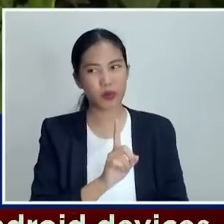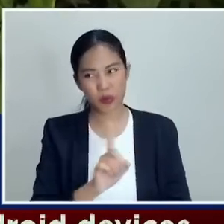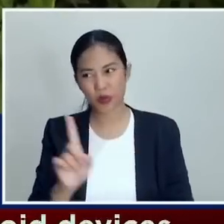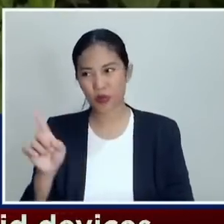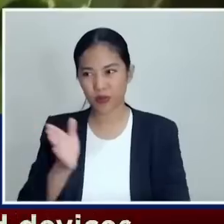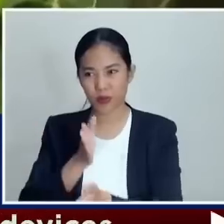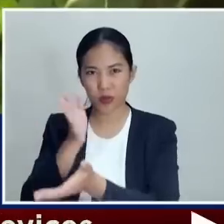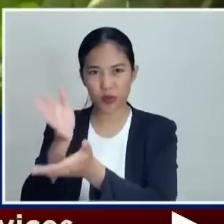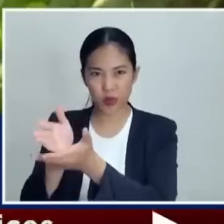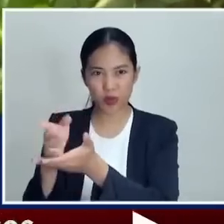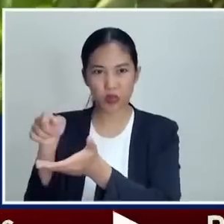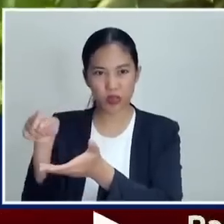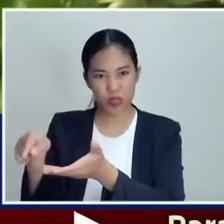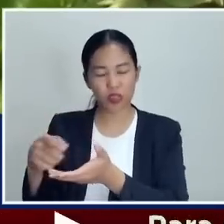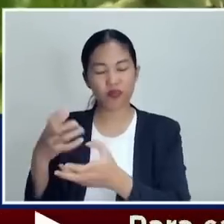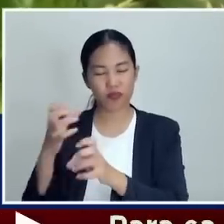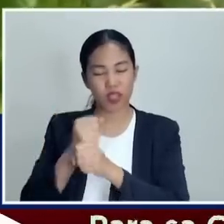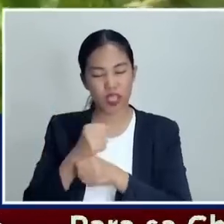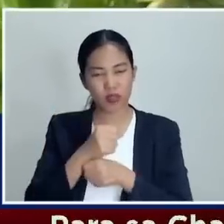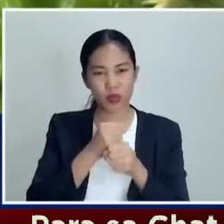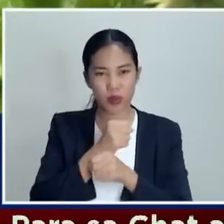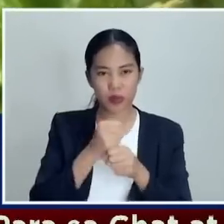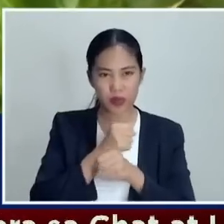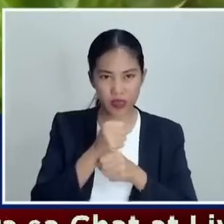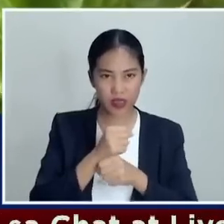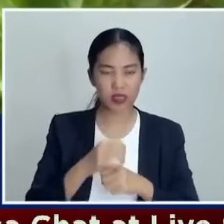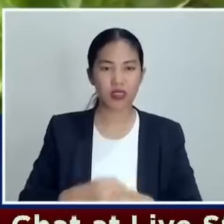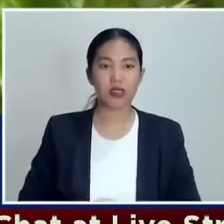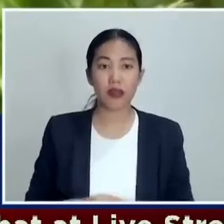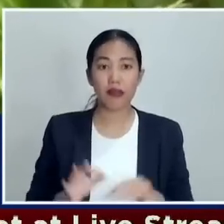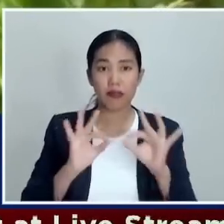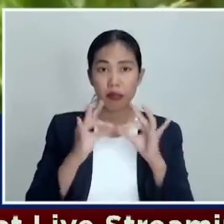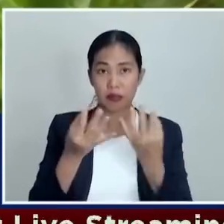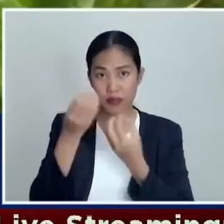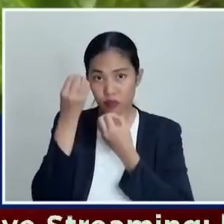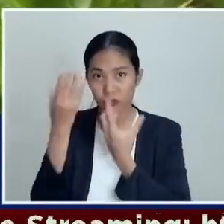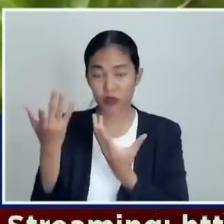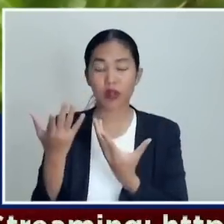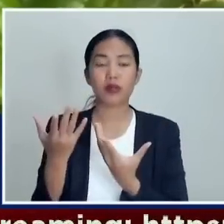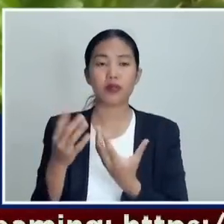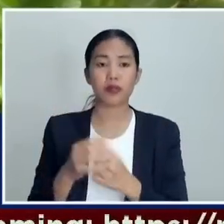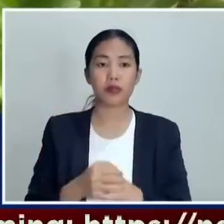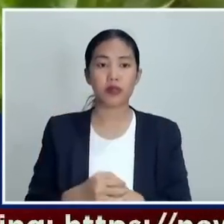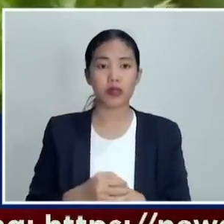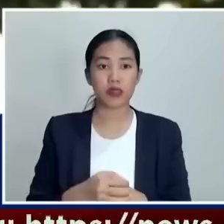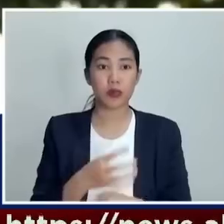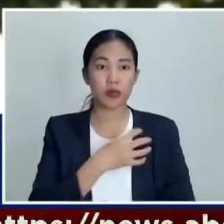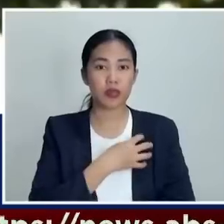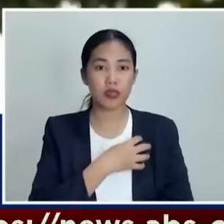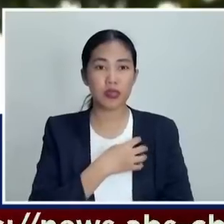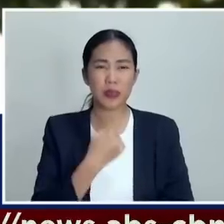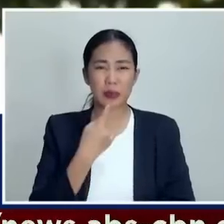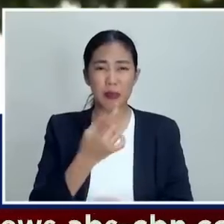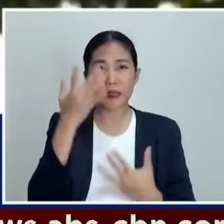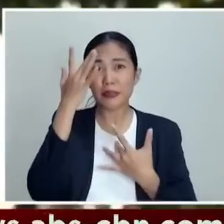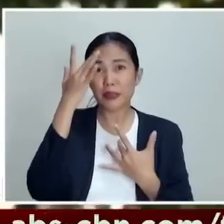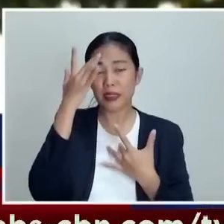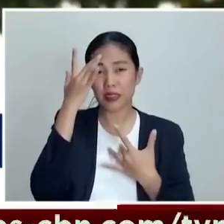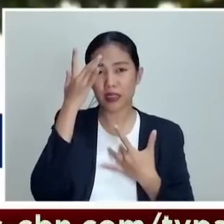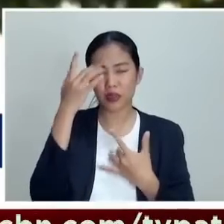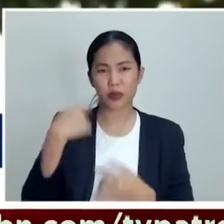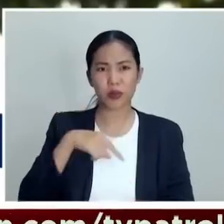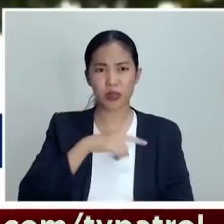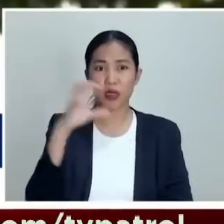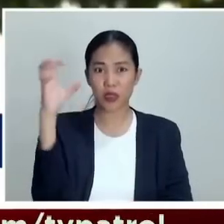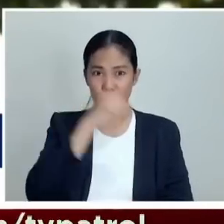para magkape. Sa impormasyon na binigay ng pamilya sa mga pulis, sakit umano ay kinamatay ng matanda. We assume na that